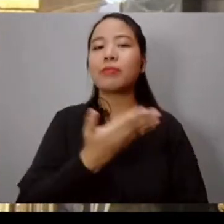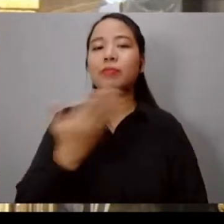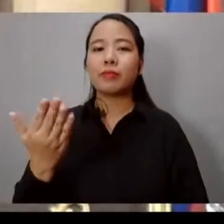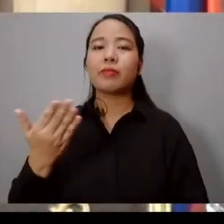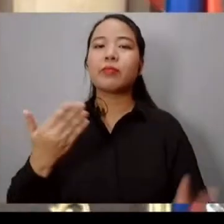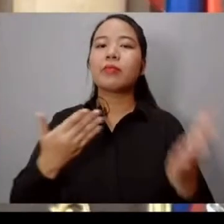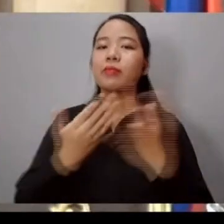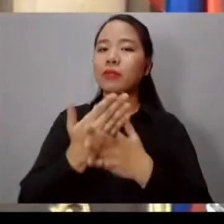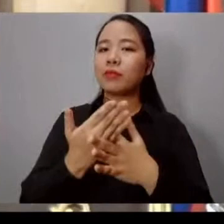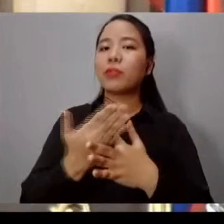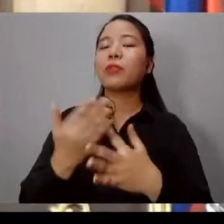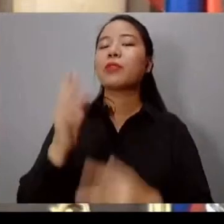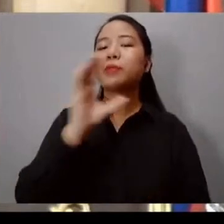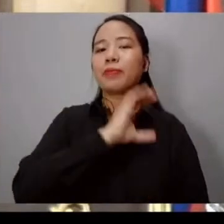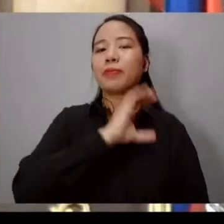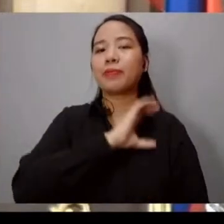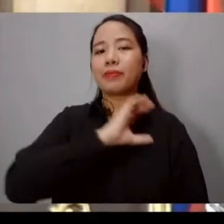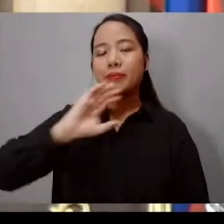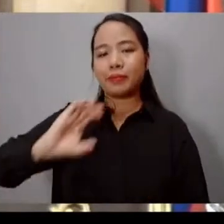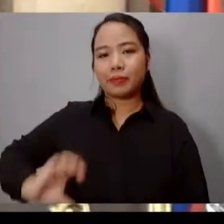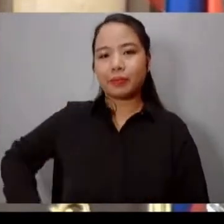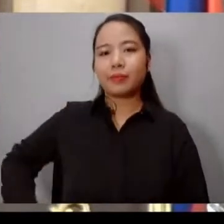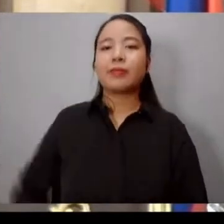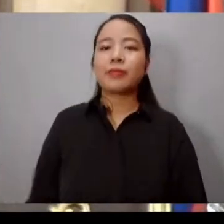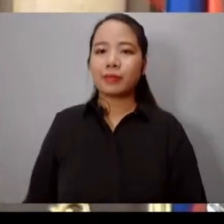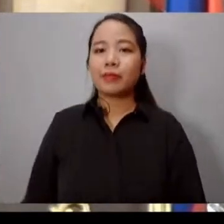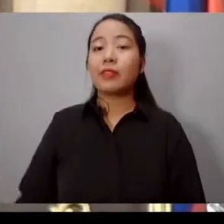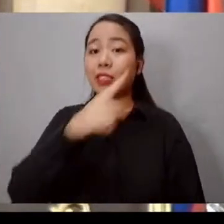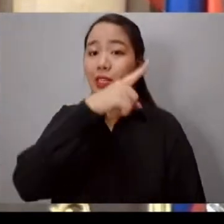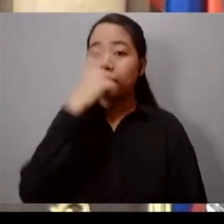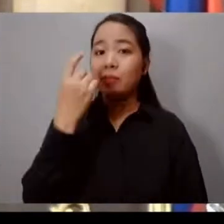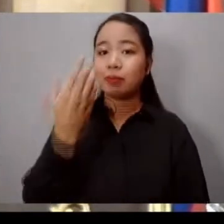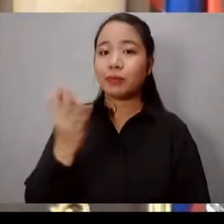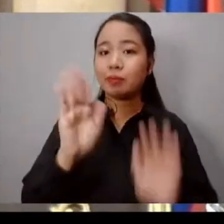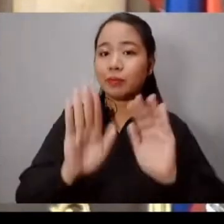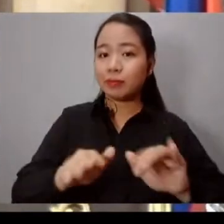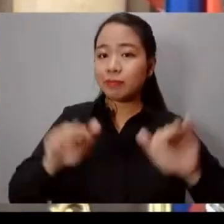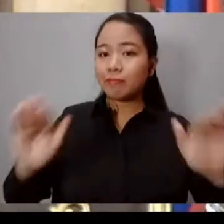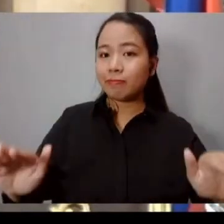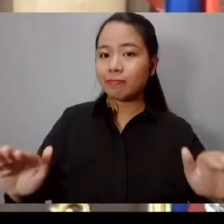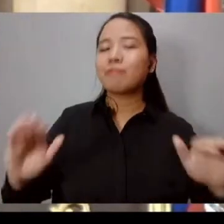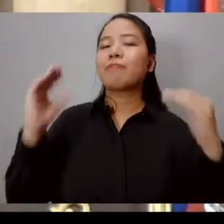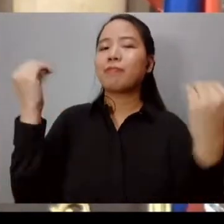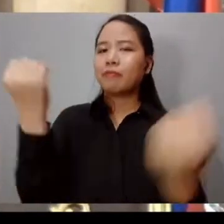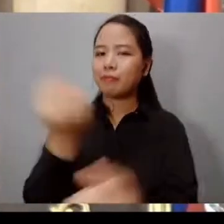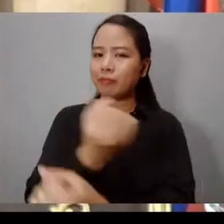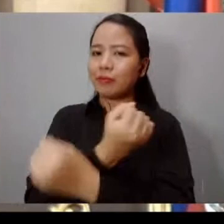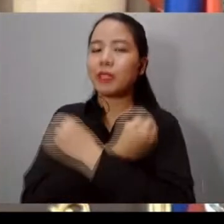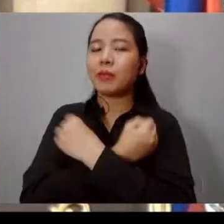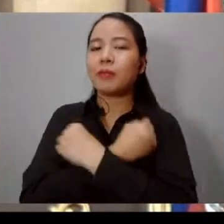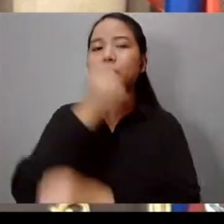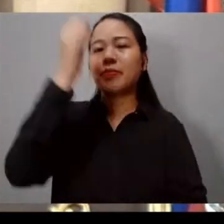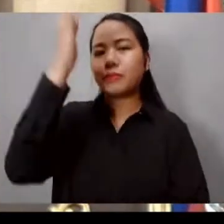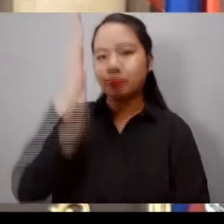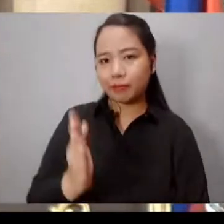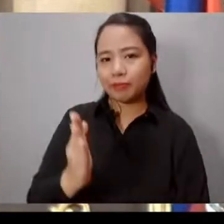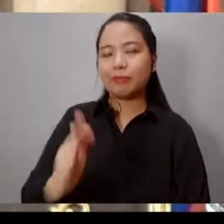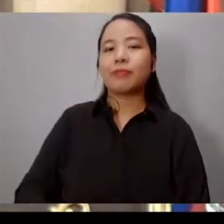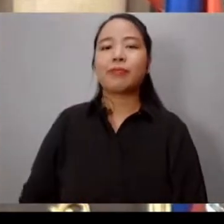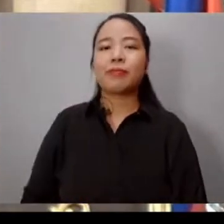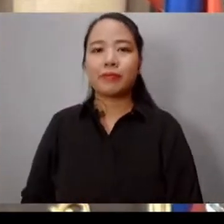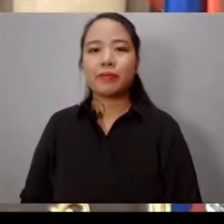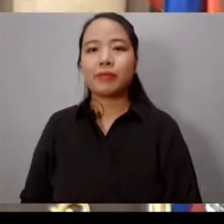Kristo. Yamang kayo'y mga anak na minamahal ng Diyos, tularan ninyo siya.